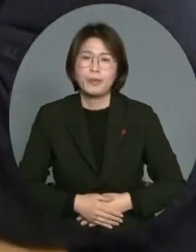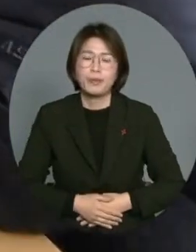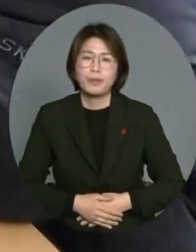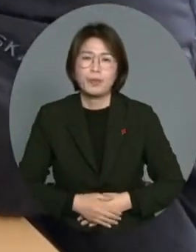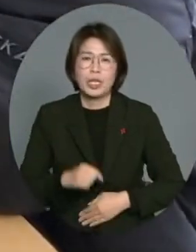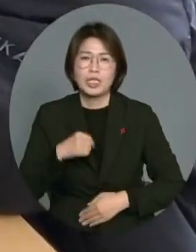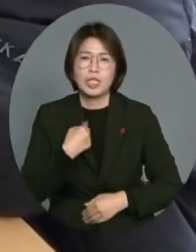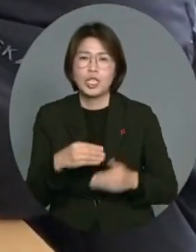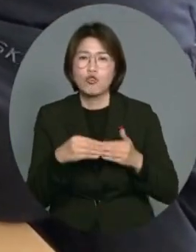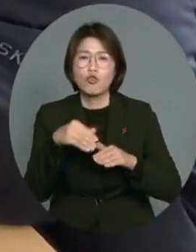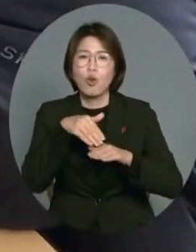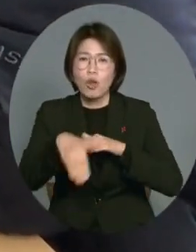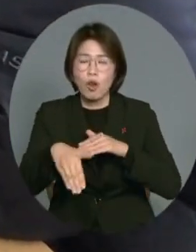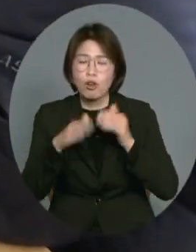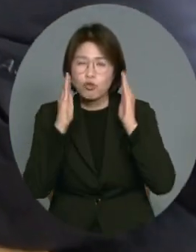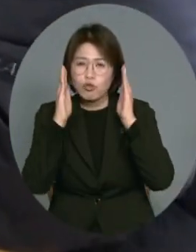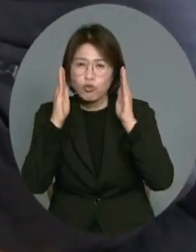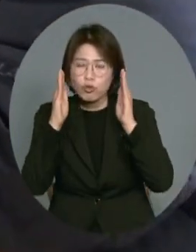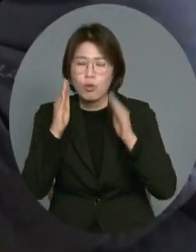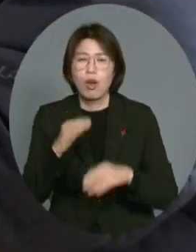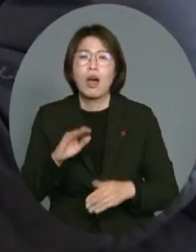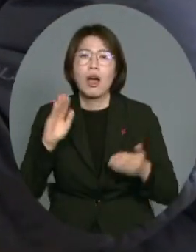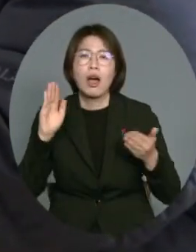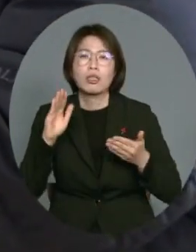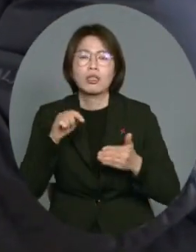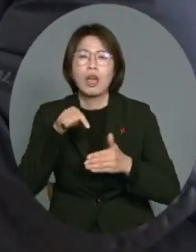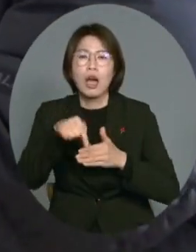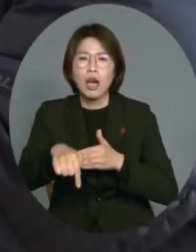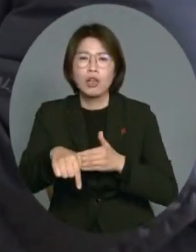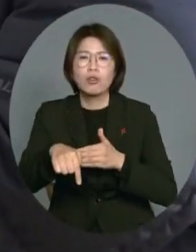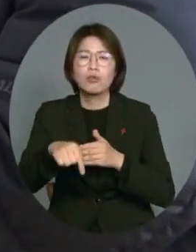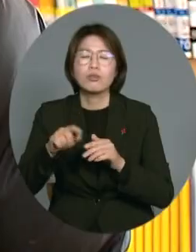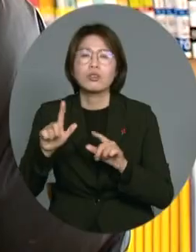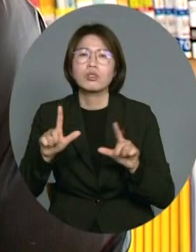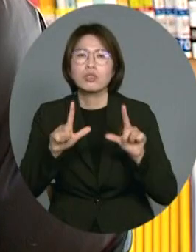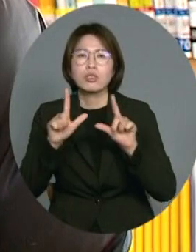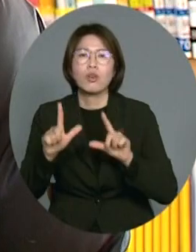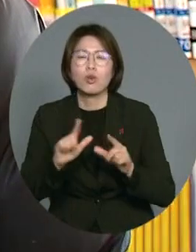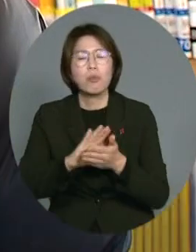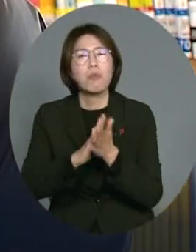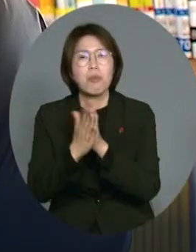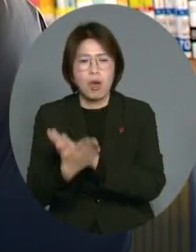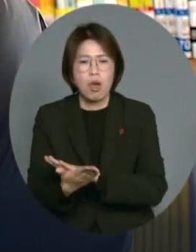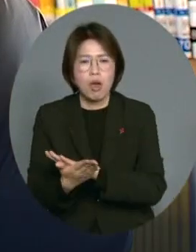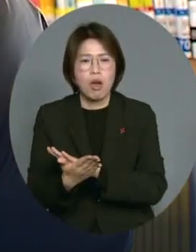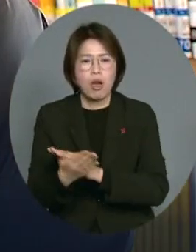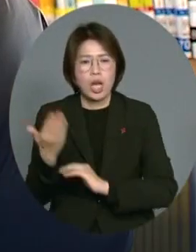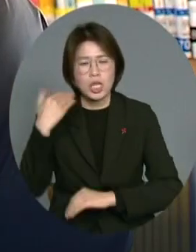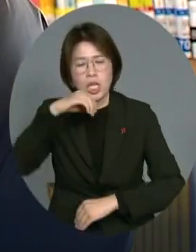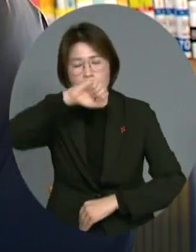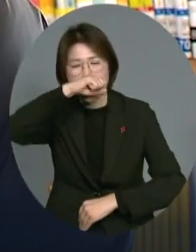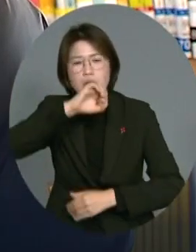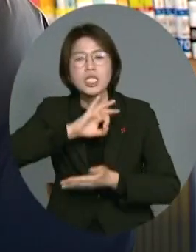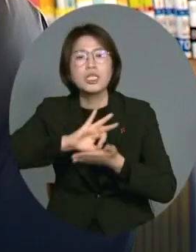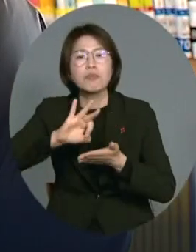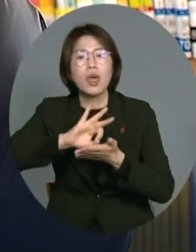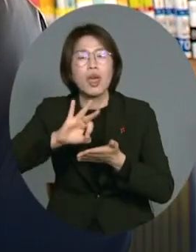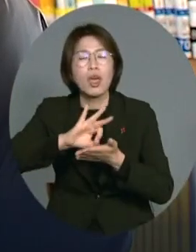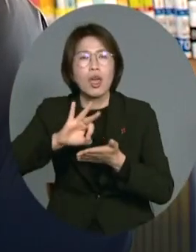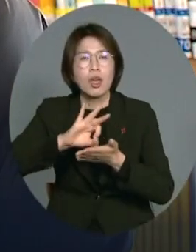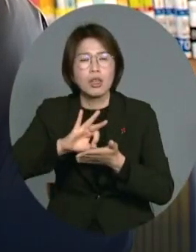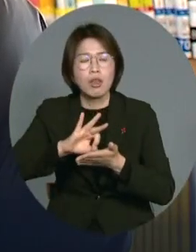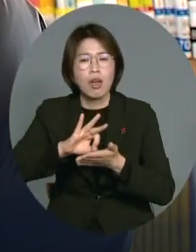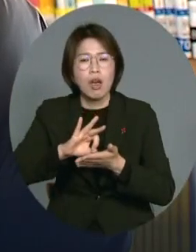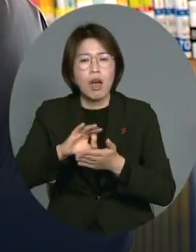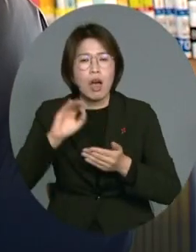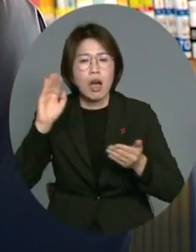자기 주도형 학교 수업은 아이들의 학교 밖 생활도 바꾸고 있습니다. 예산을 집행하는 데까지도 아이들이 이렇게 직접 결정을 하고